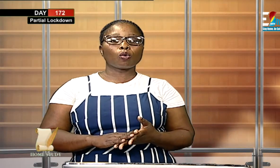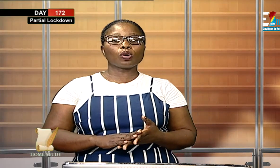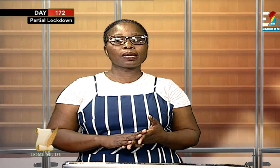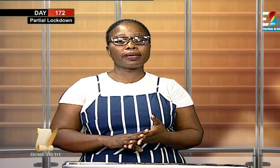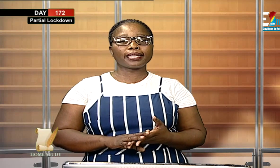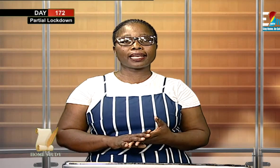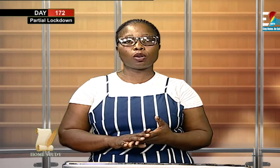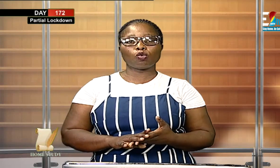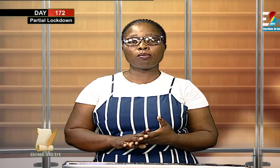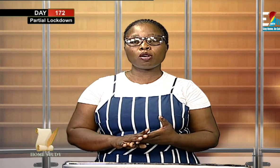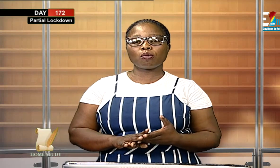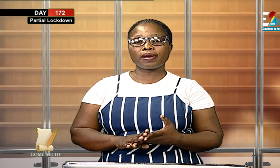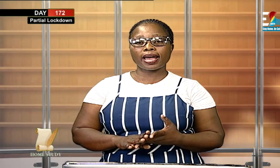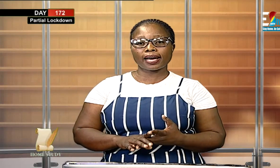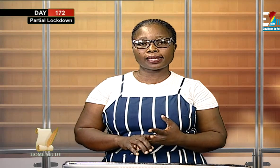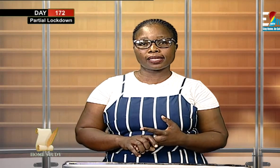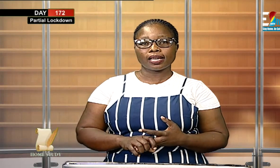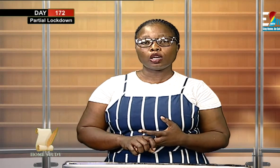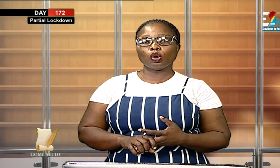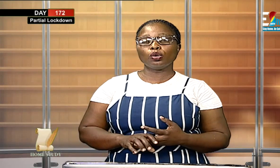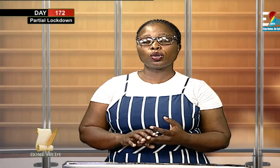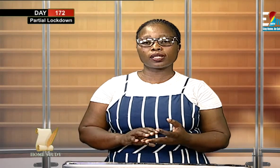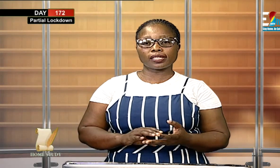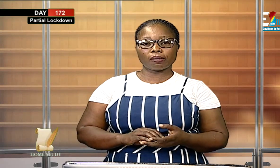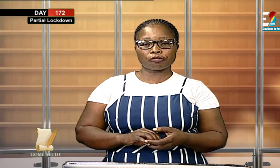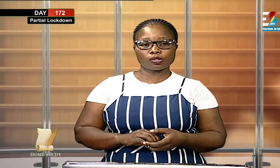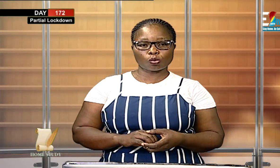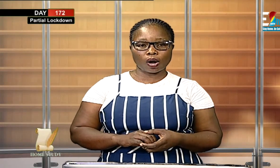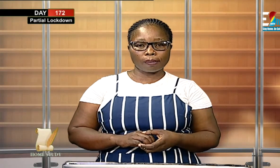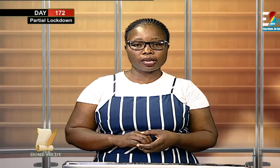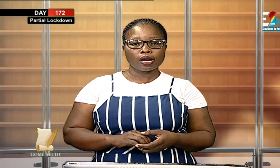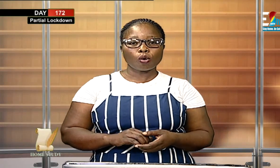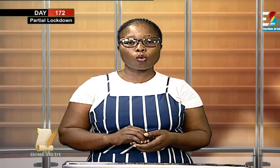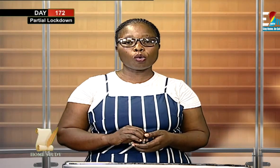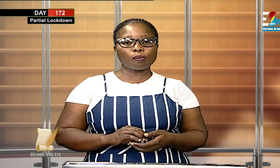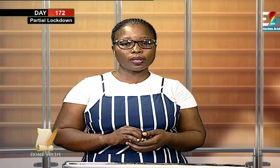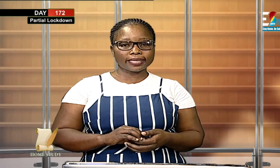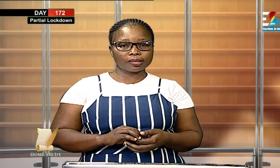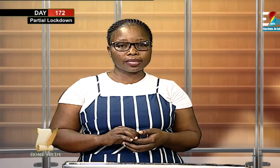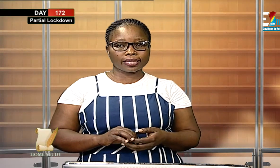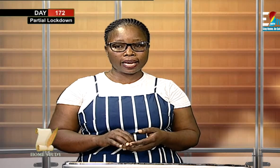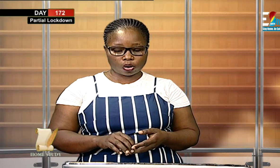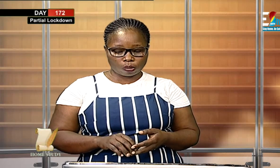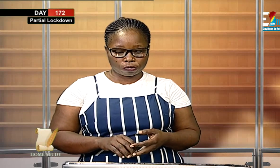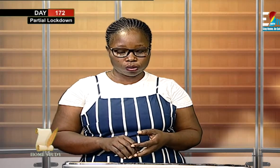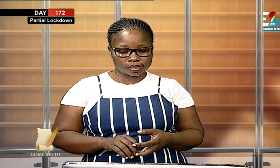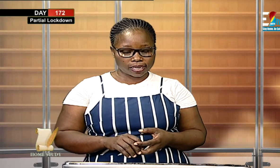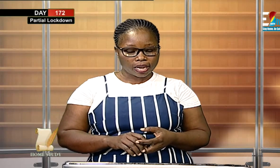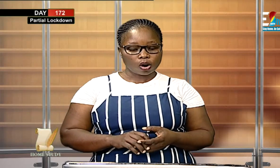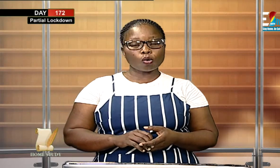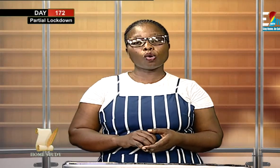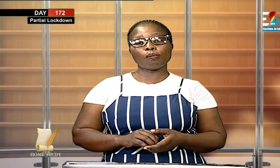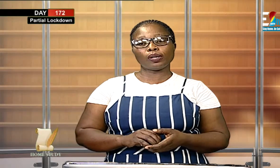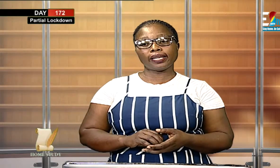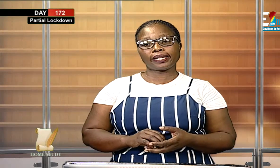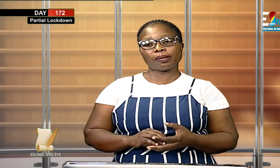soyakhumbula ungisebenzisela lulwimi lolumnanzi lolunothile mfundzi wami ukhumbule tibitelo mfundzi ukhumbule